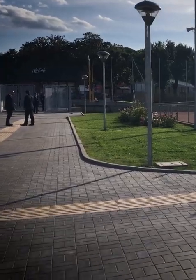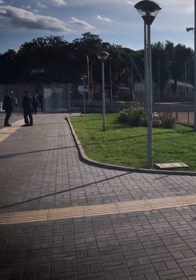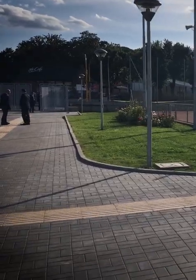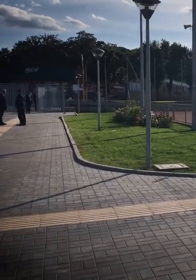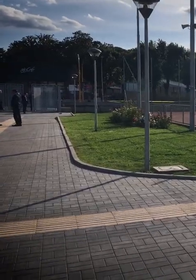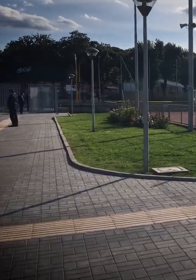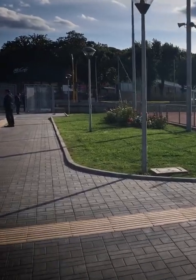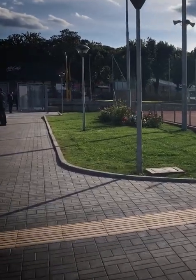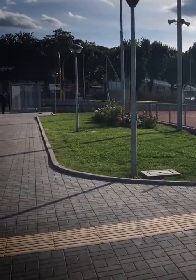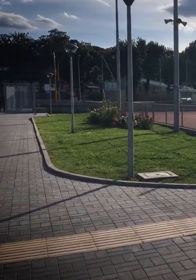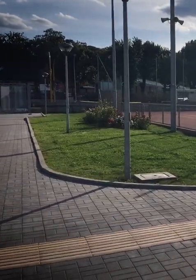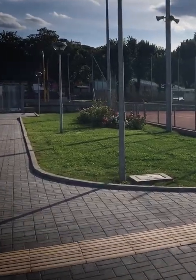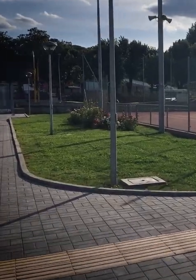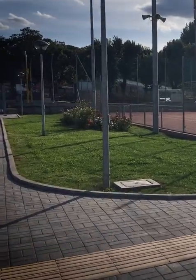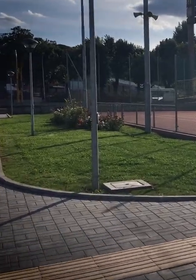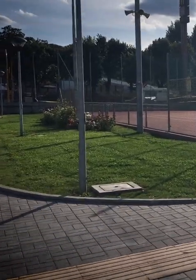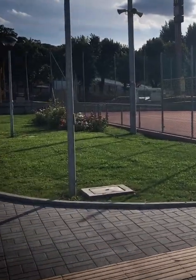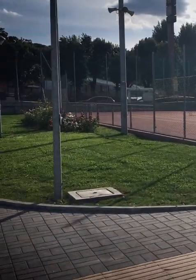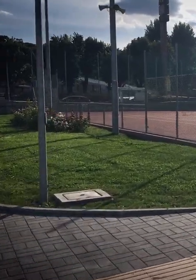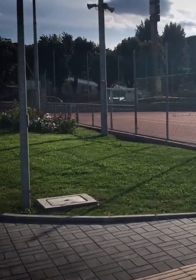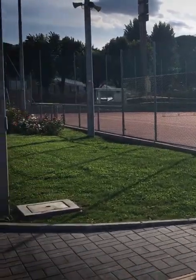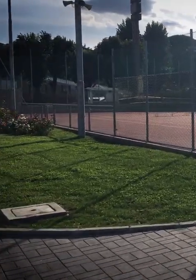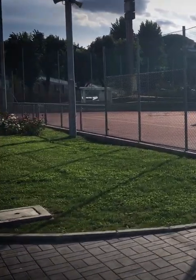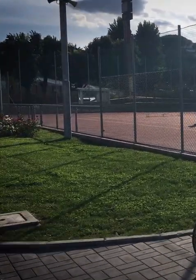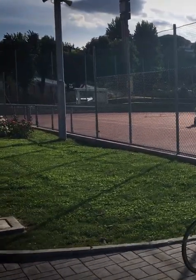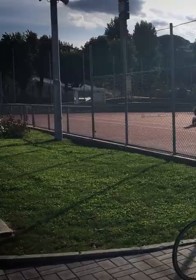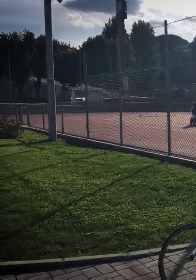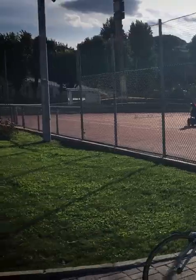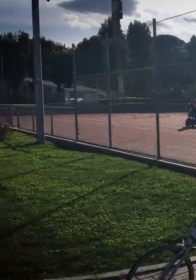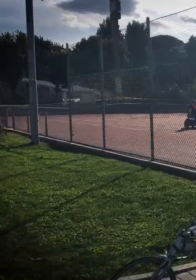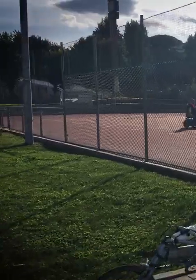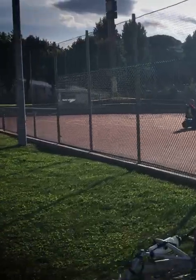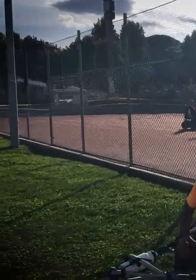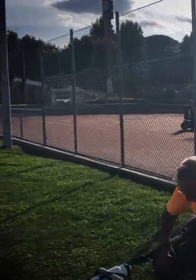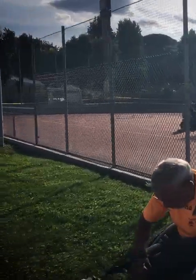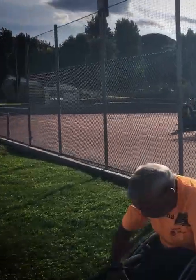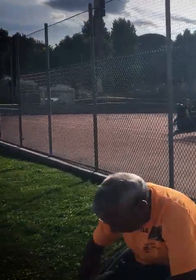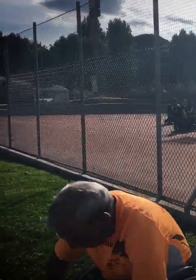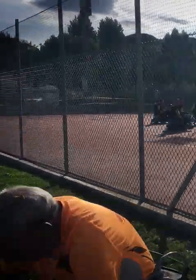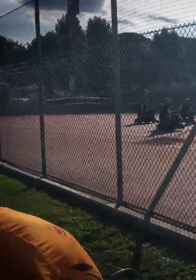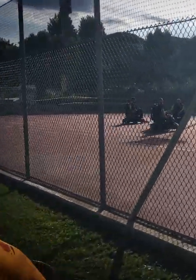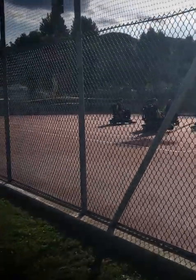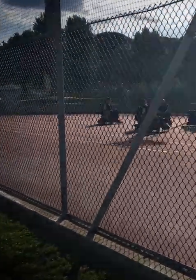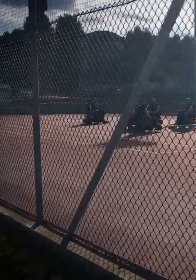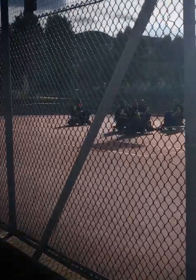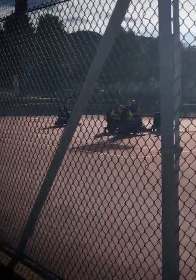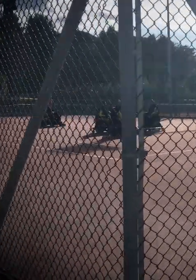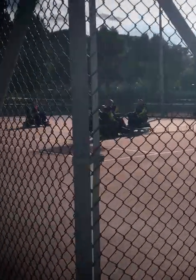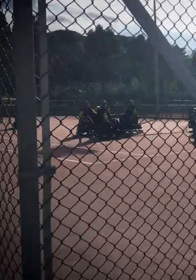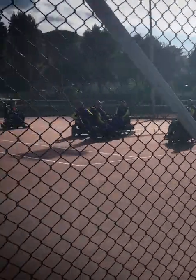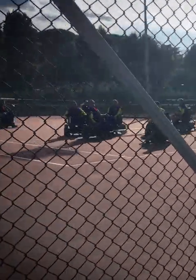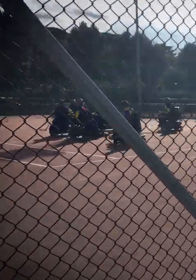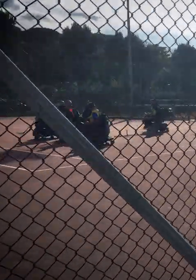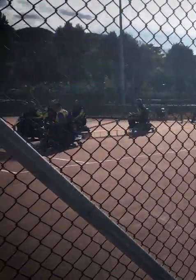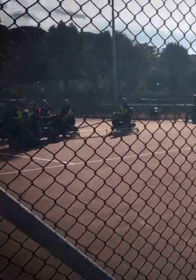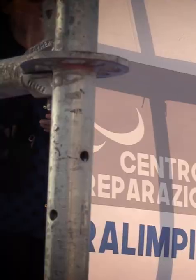riusciamo a includere anche i bambini lo sport lo dimostrano loro tutti i giorni e gioia e penso al sorriso